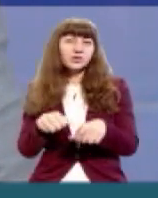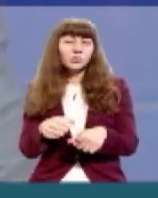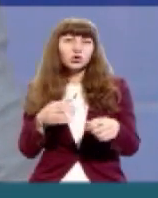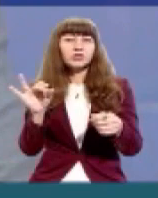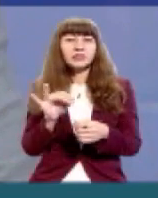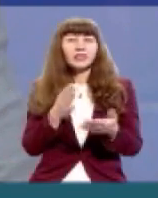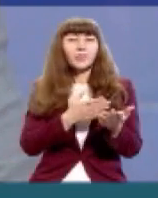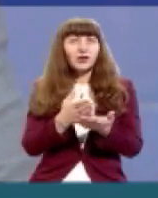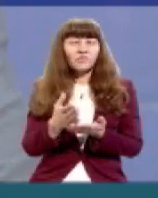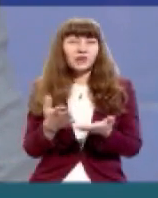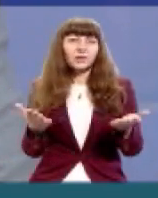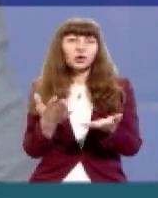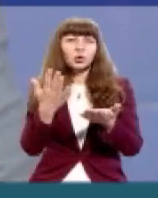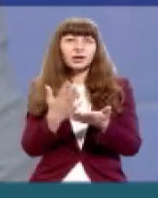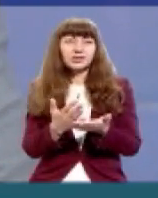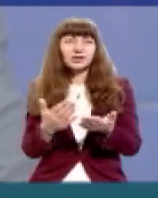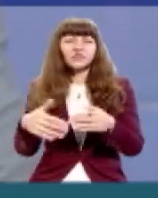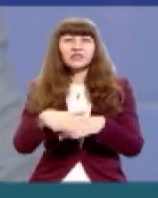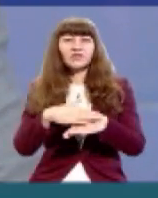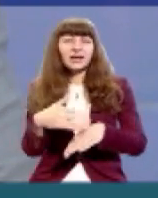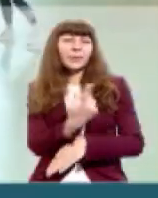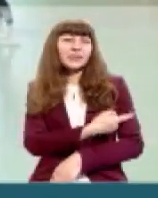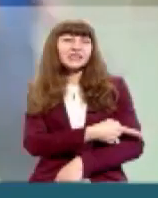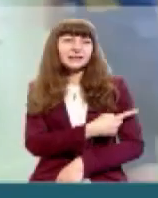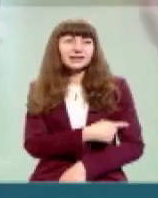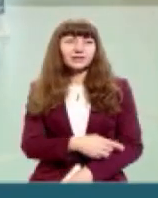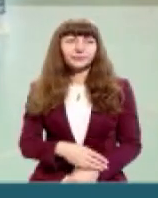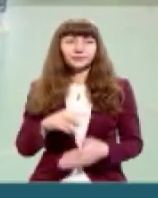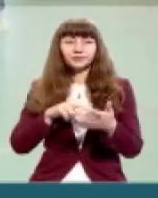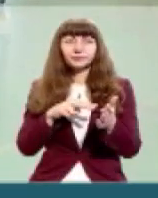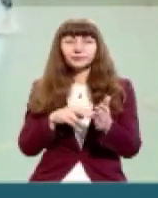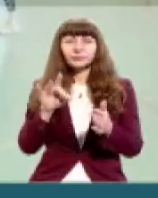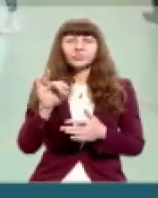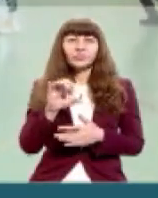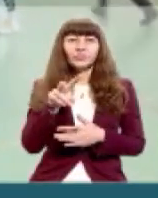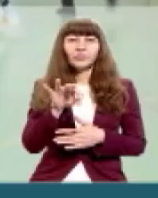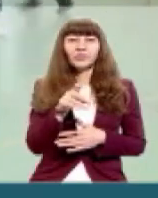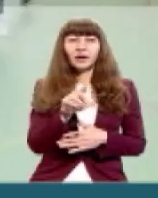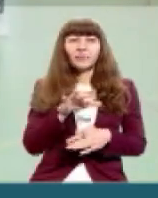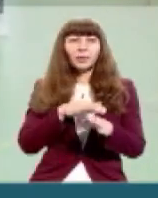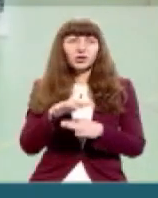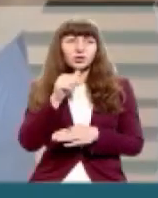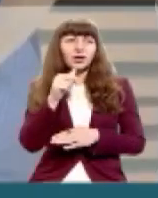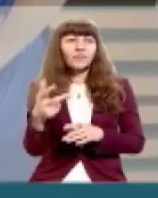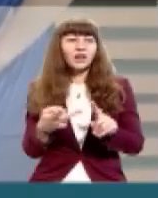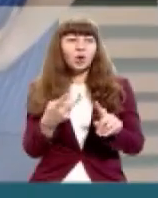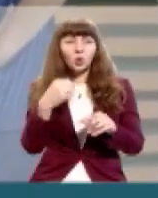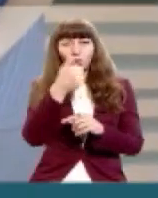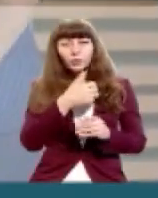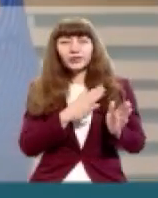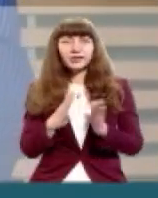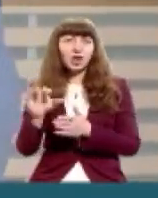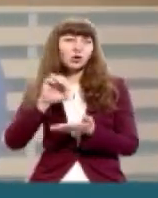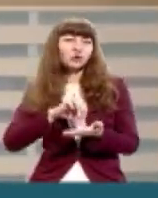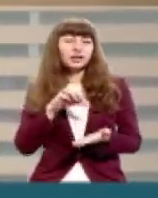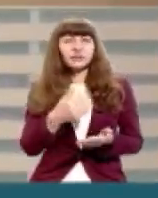направлениям, которые есть именно в сфере здравоохранения. Проект «Жаслига» реализуется в Костанае уже 2-й год. Желающих